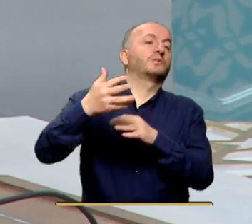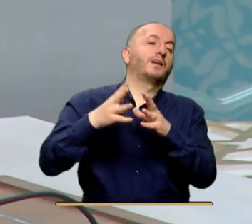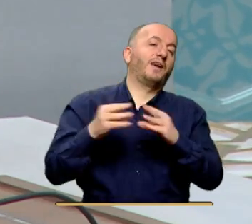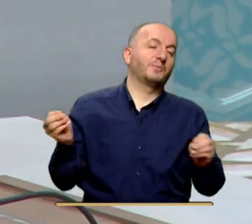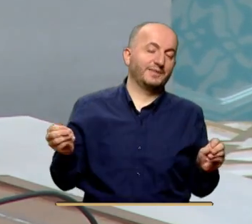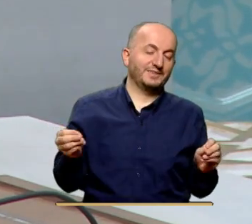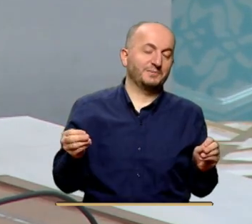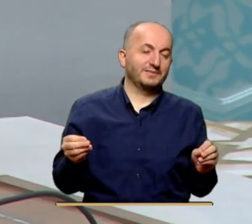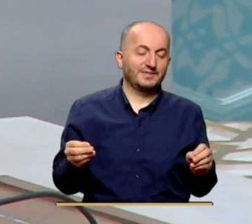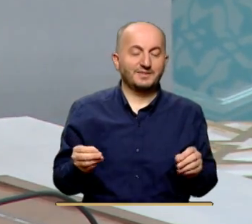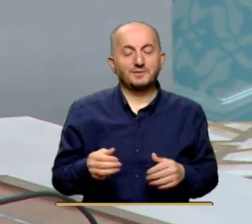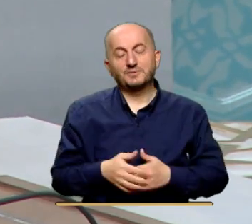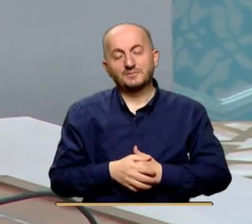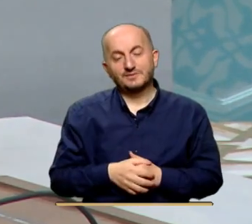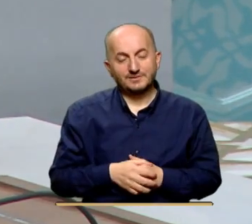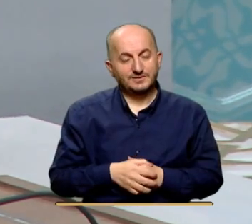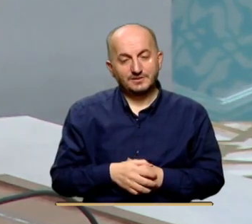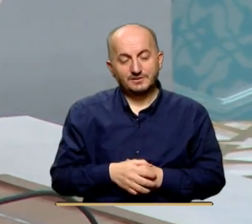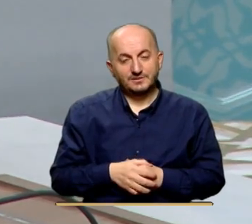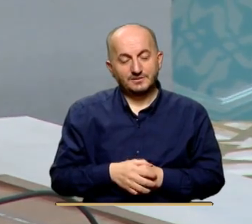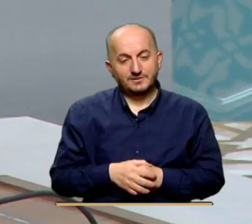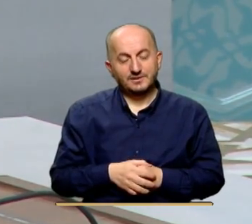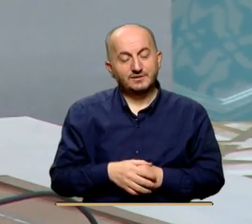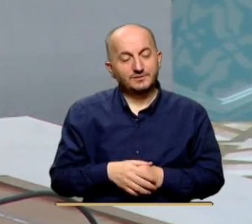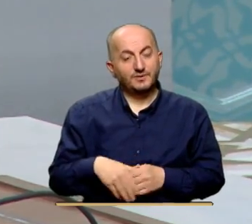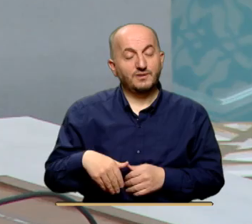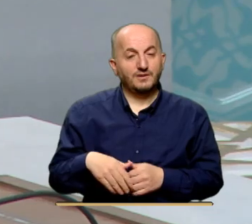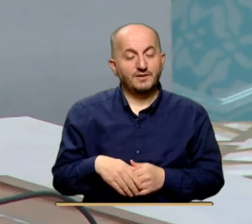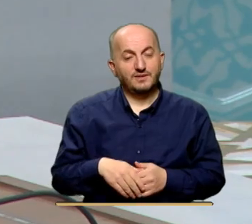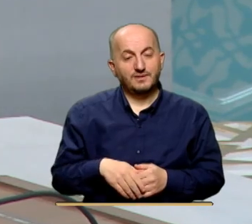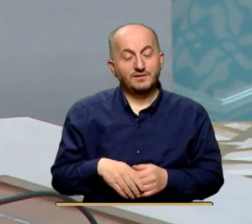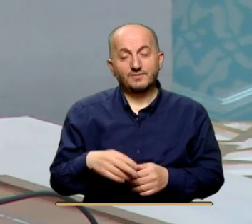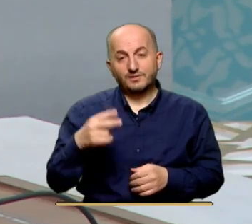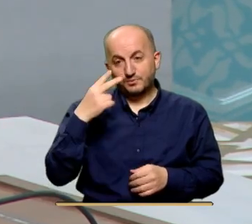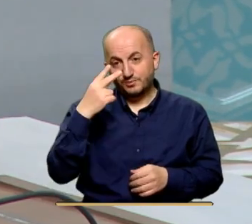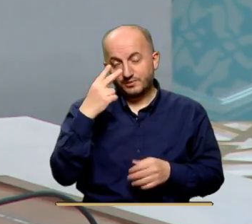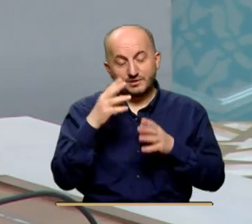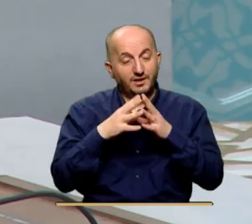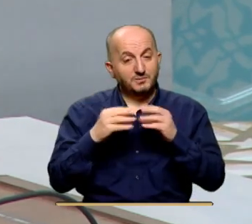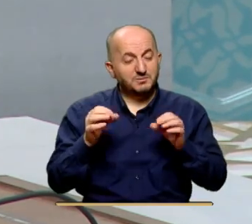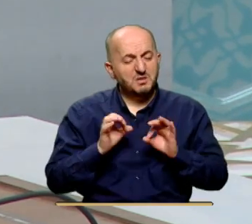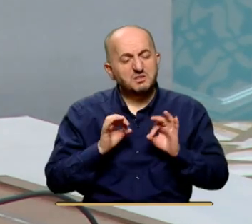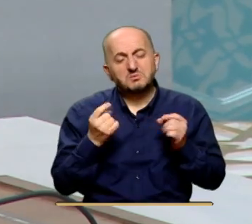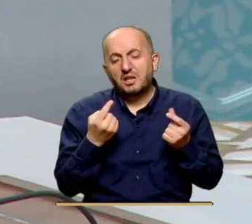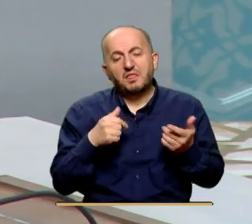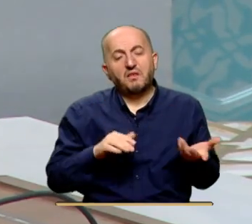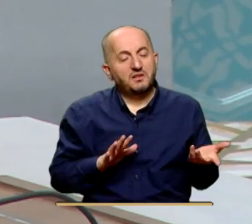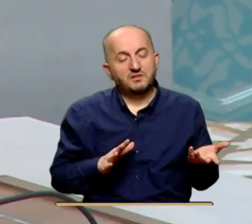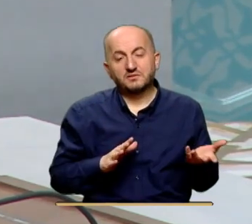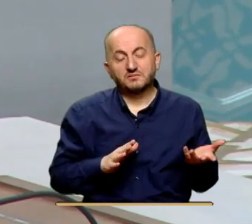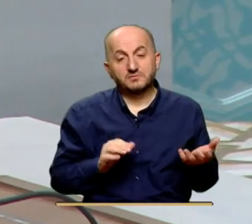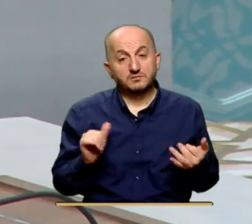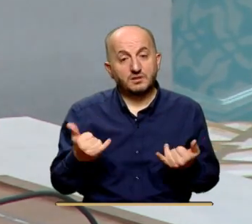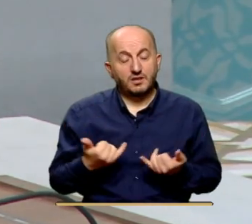diyor. Göreceğimi gördüm ve nihayetinde gözlerimi kaybetmek hiçbir şey değil.